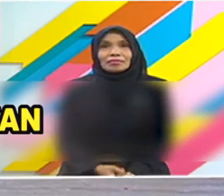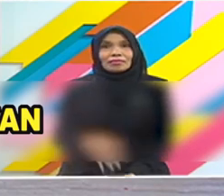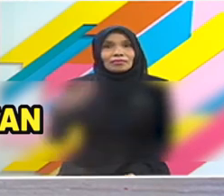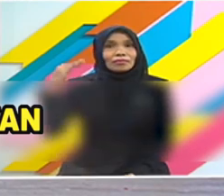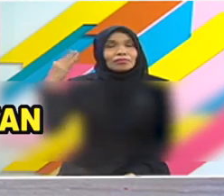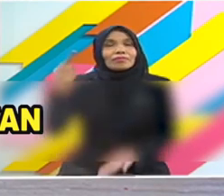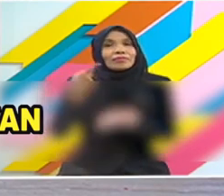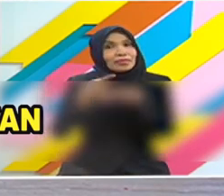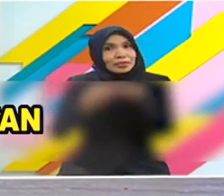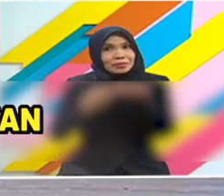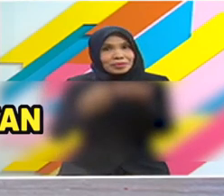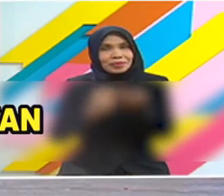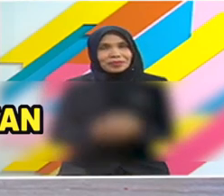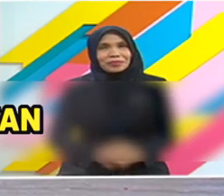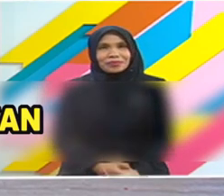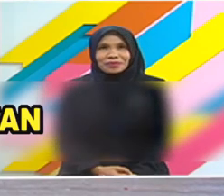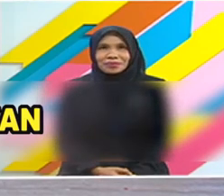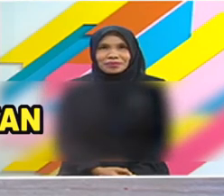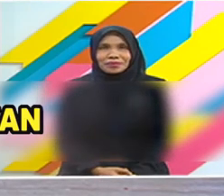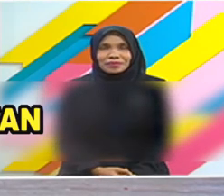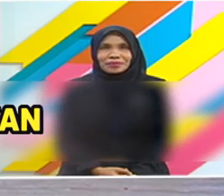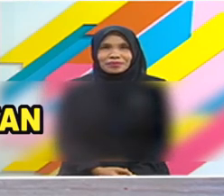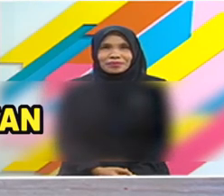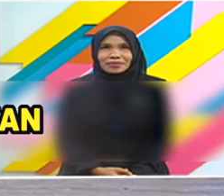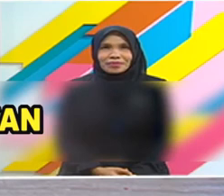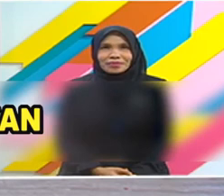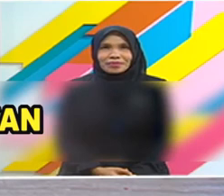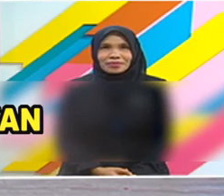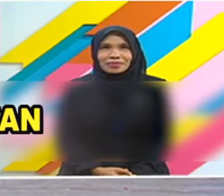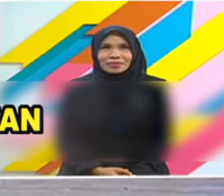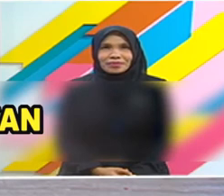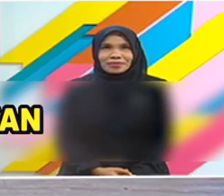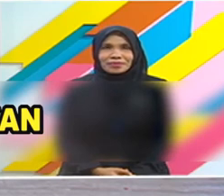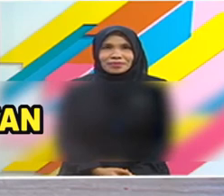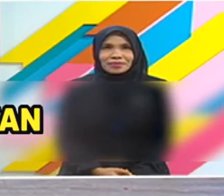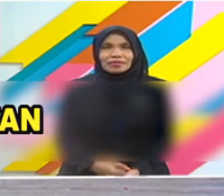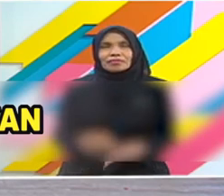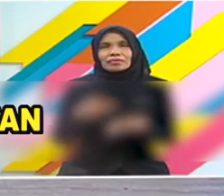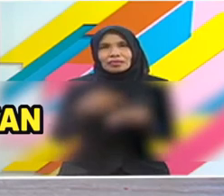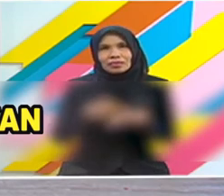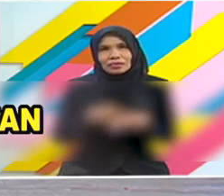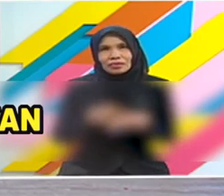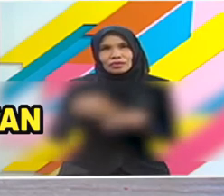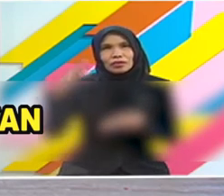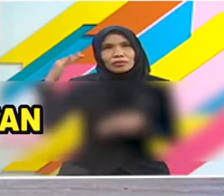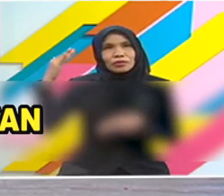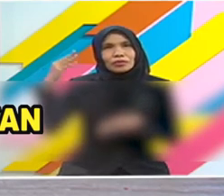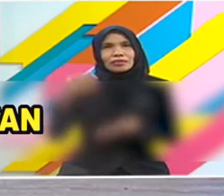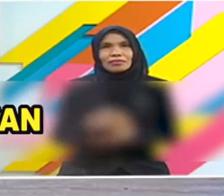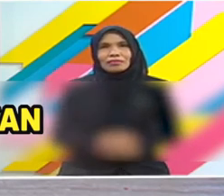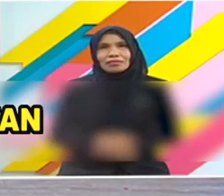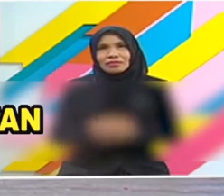Alah comelnya. Bunyi apa? Itu je. Ini bunyi